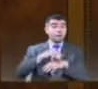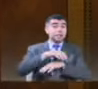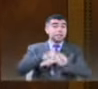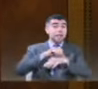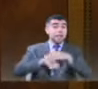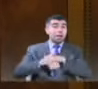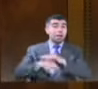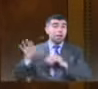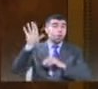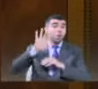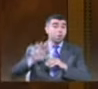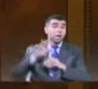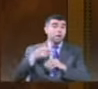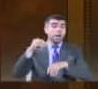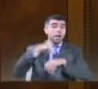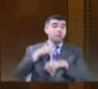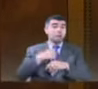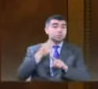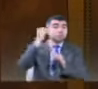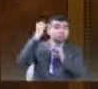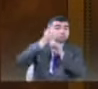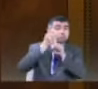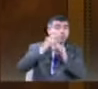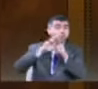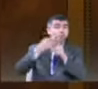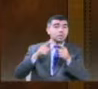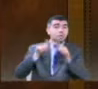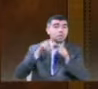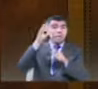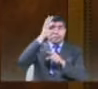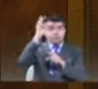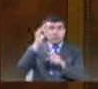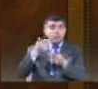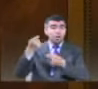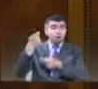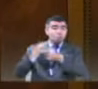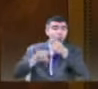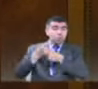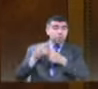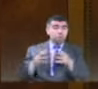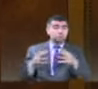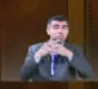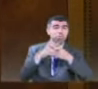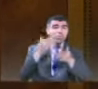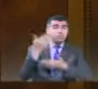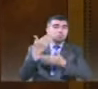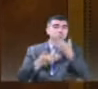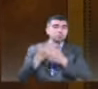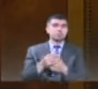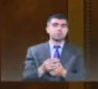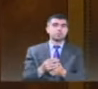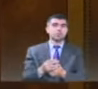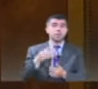الإشادة بالإصلاحات التي قام بها المغرب في المجالات السياسية والاقتصادية والاجتماعية، وعبر